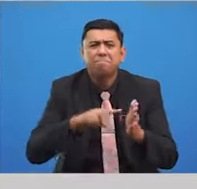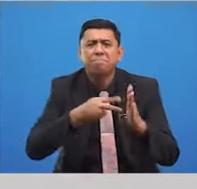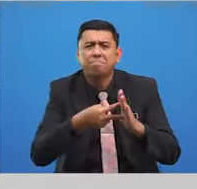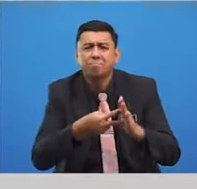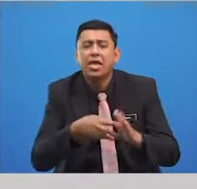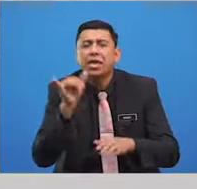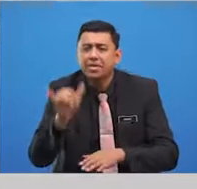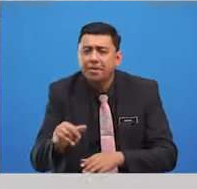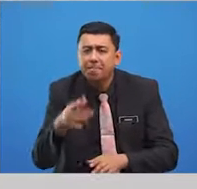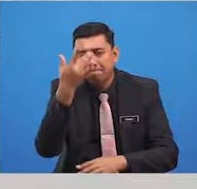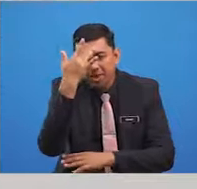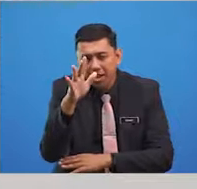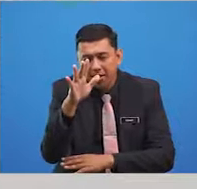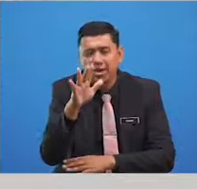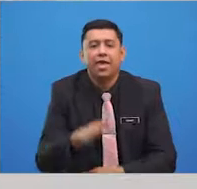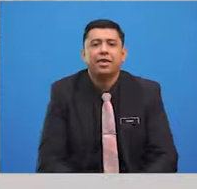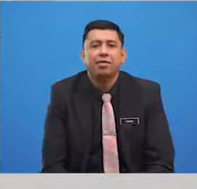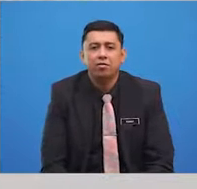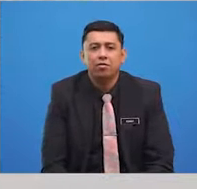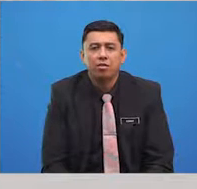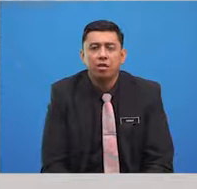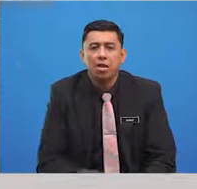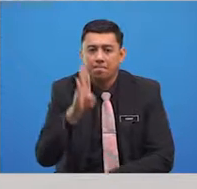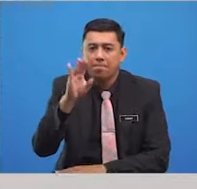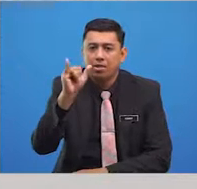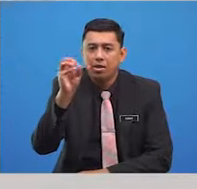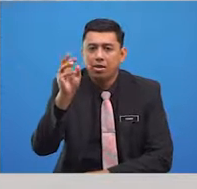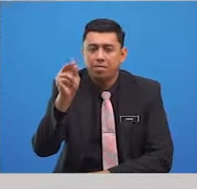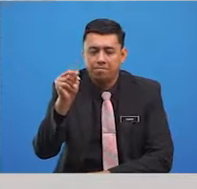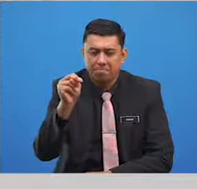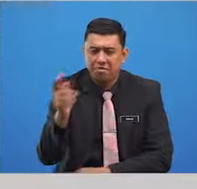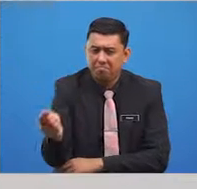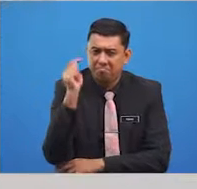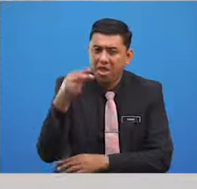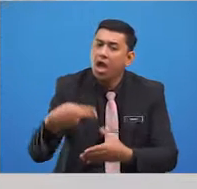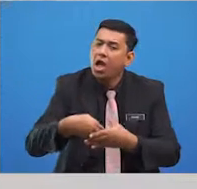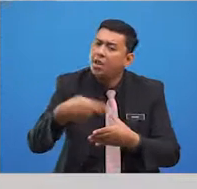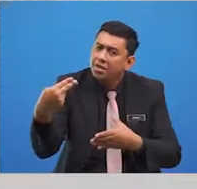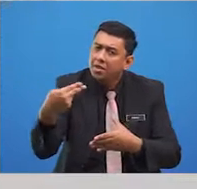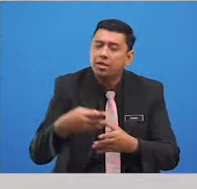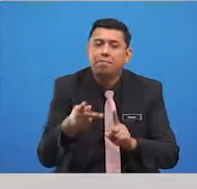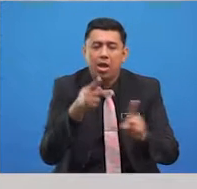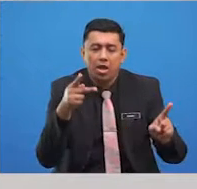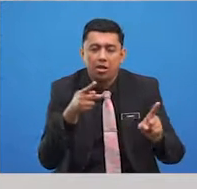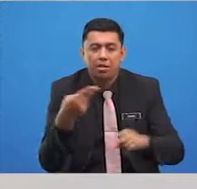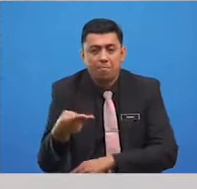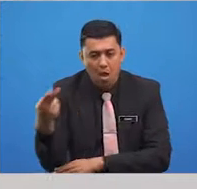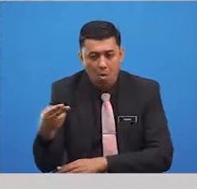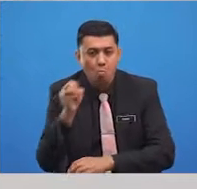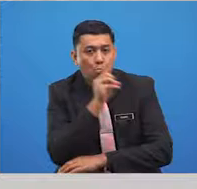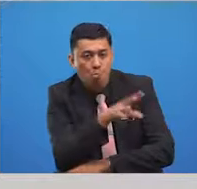Ya, pandai anak murid cikgu. Biomas adalah tenaga yang dihasilkan daripada bahan